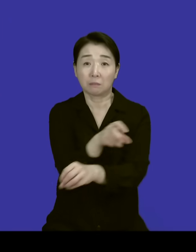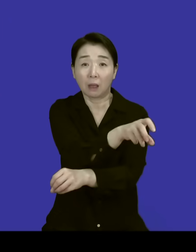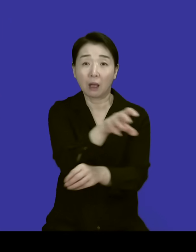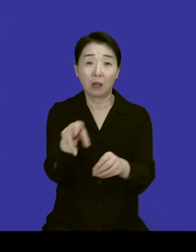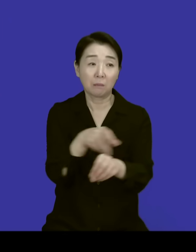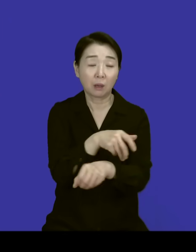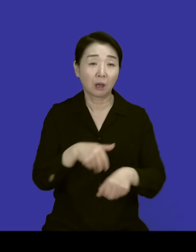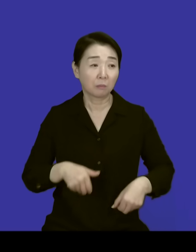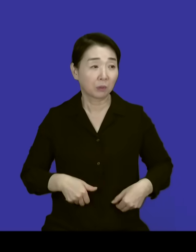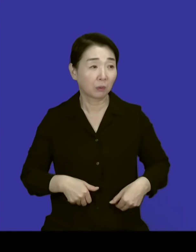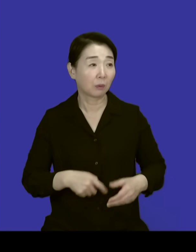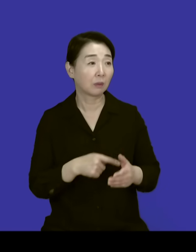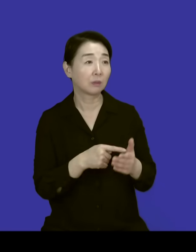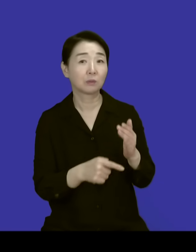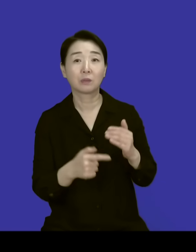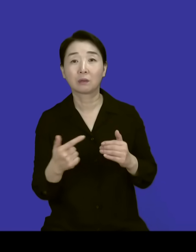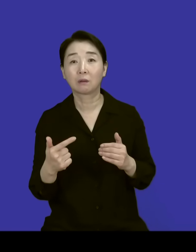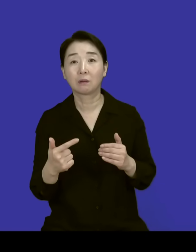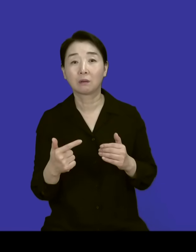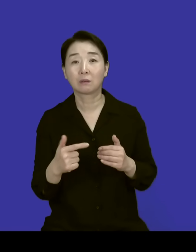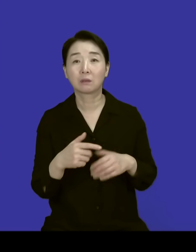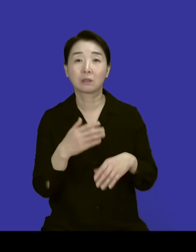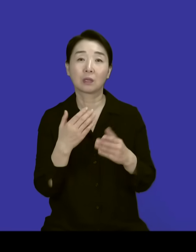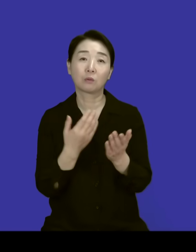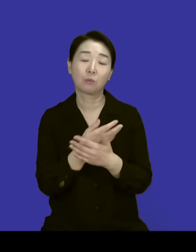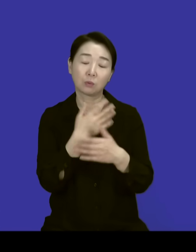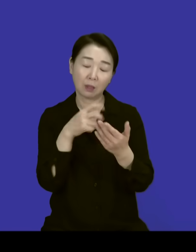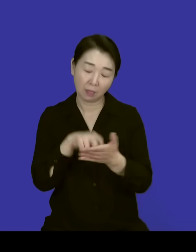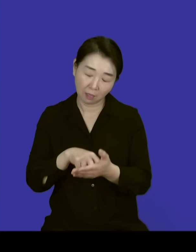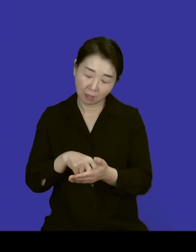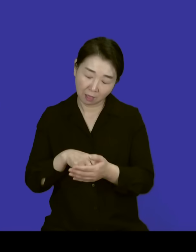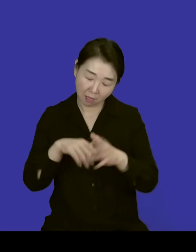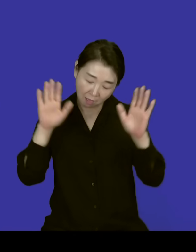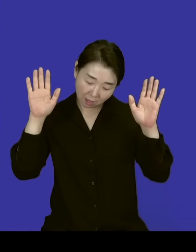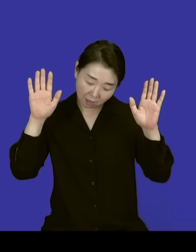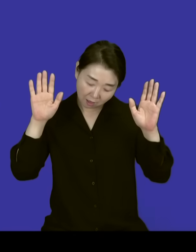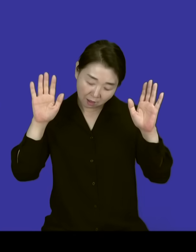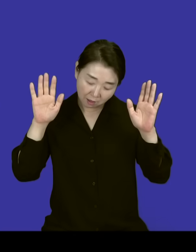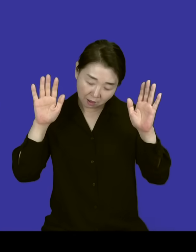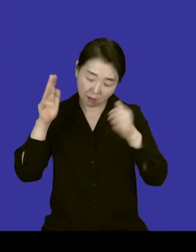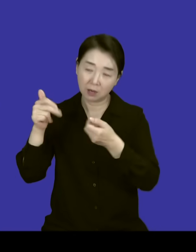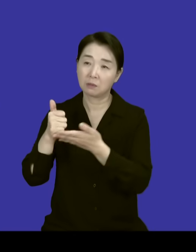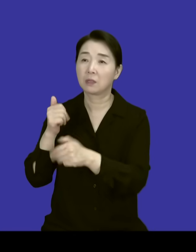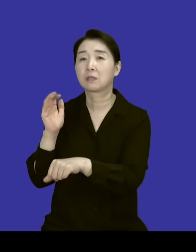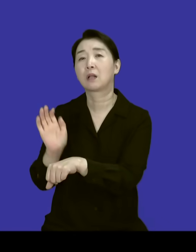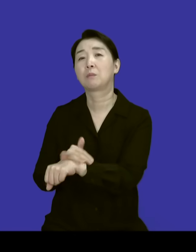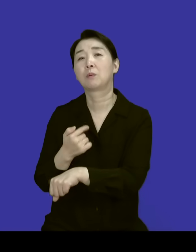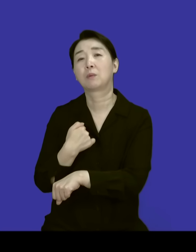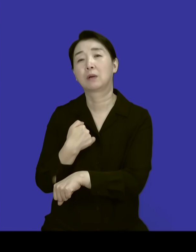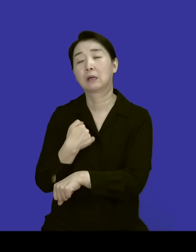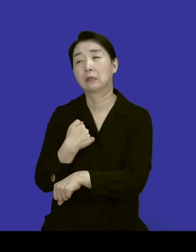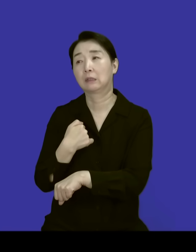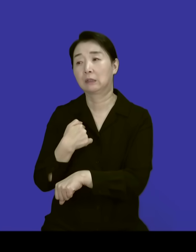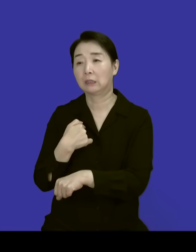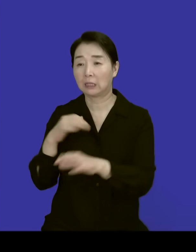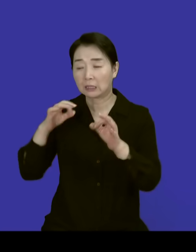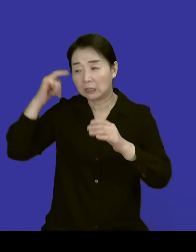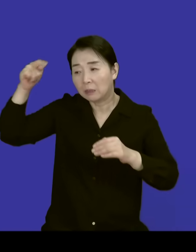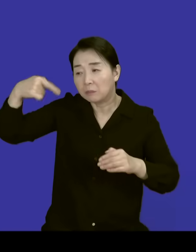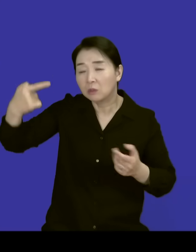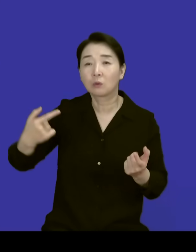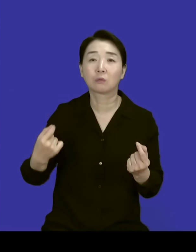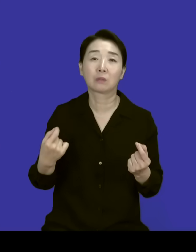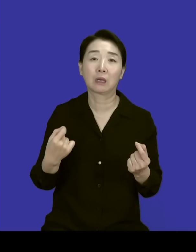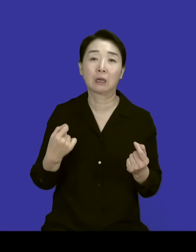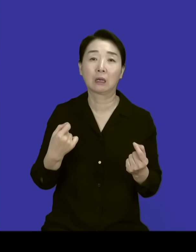그때 완전 엎드렸어요 진짜. 아. 잘못했구나 이거. 예. 내가 잠시 미쳤었구나 이거. 예. 또